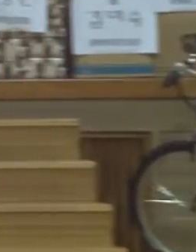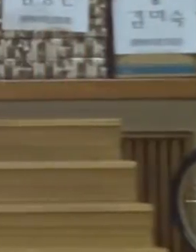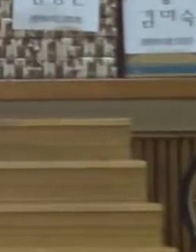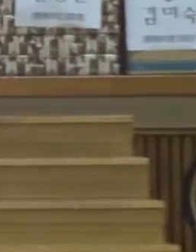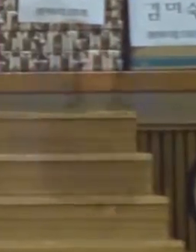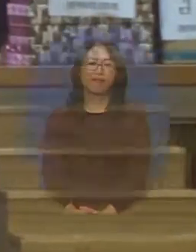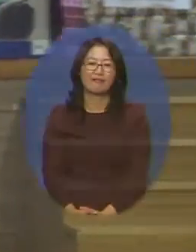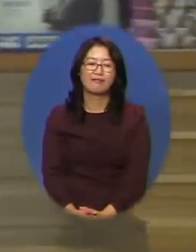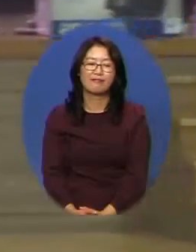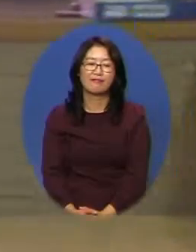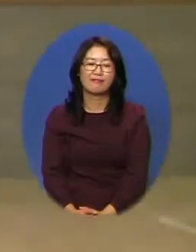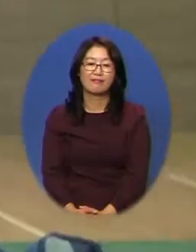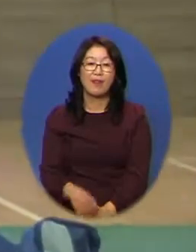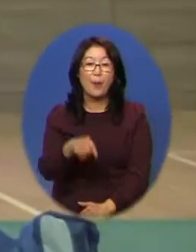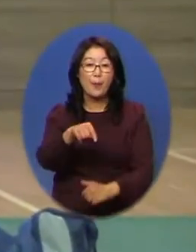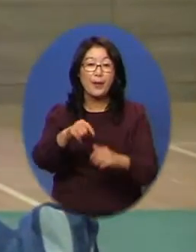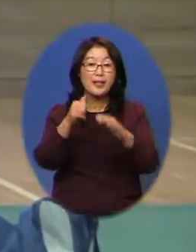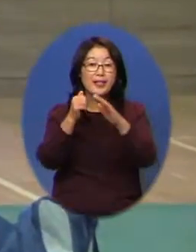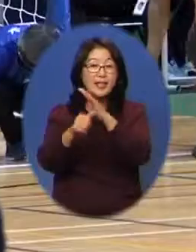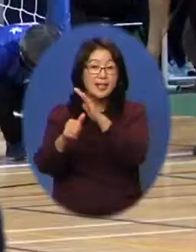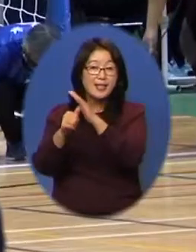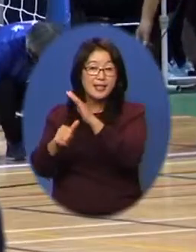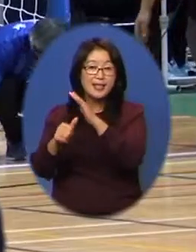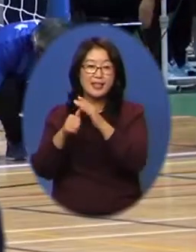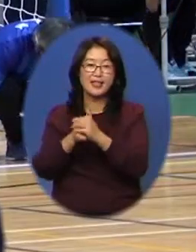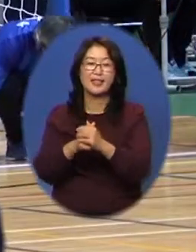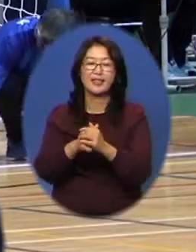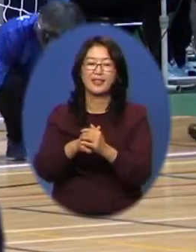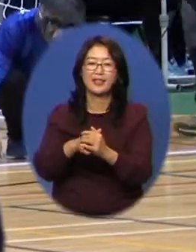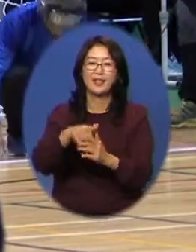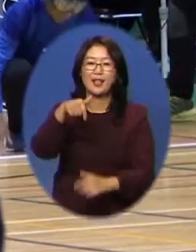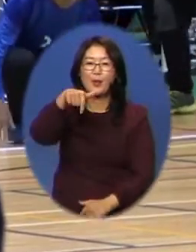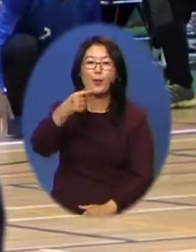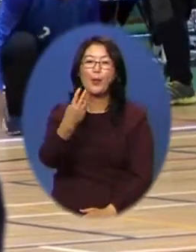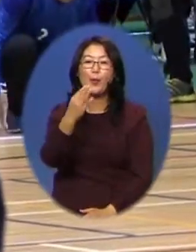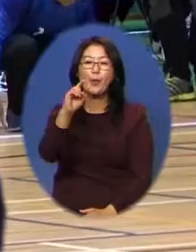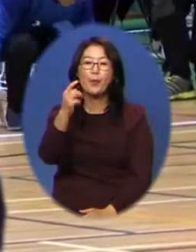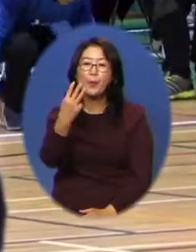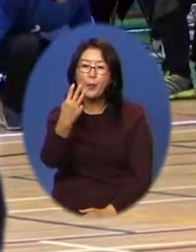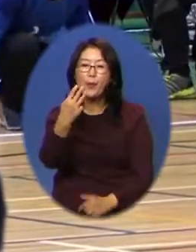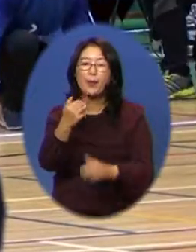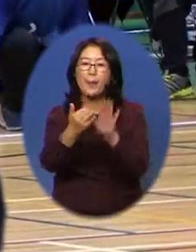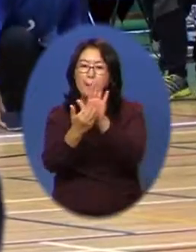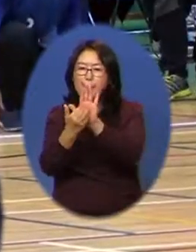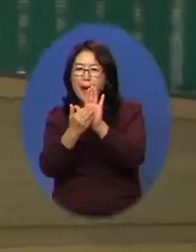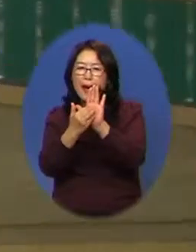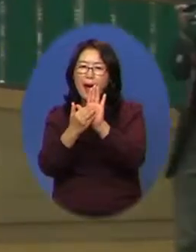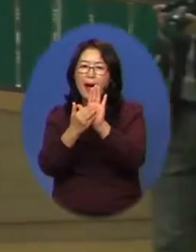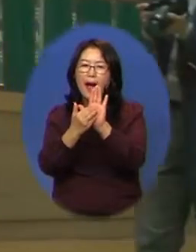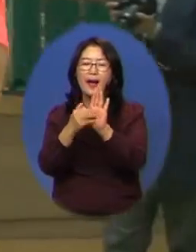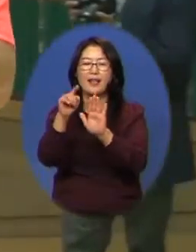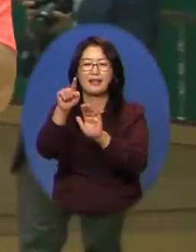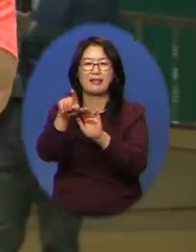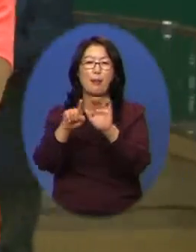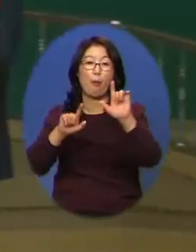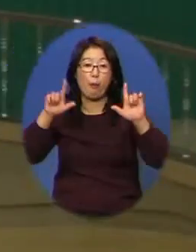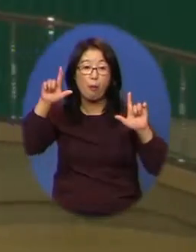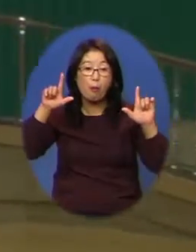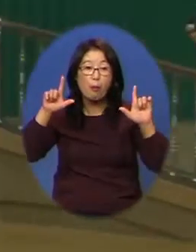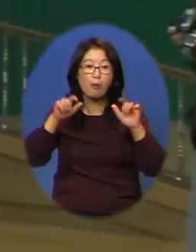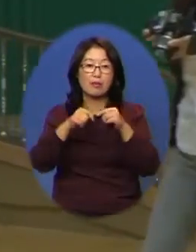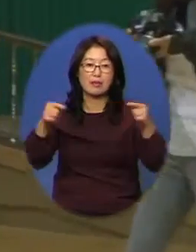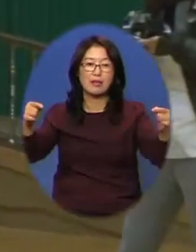일단 저희 홍성군 선수들 골볼 수비하는 자세인데요. 일단 골대의 길이는 9m,